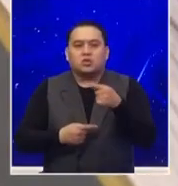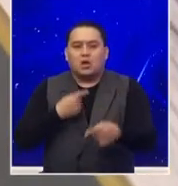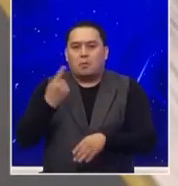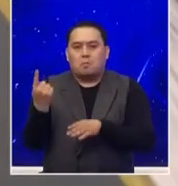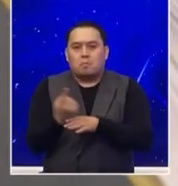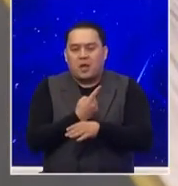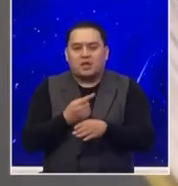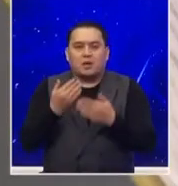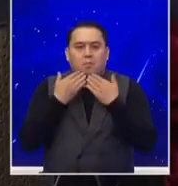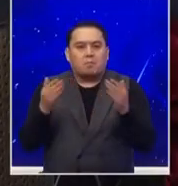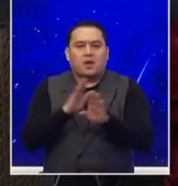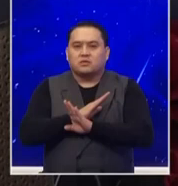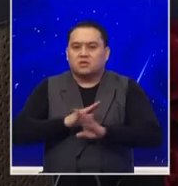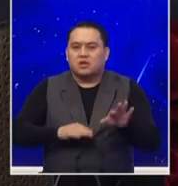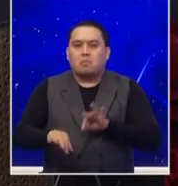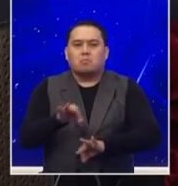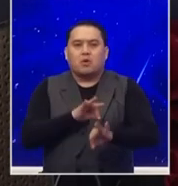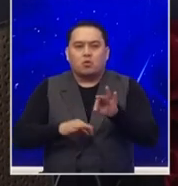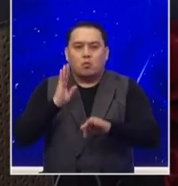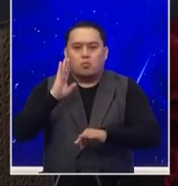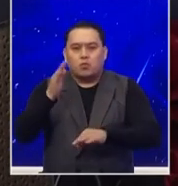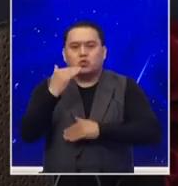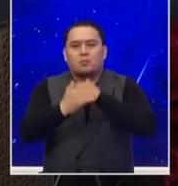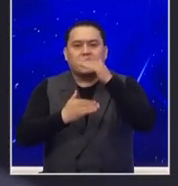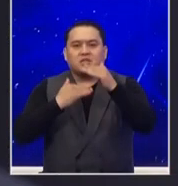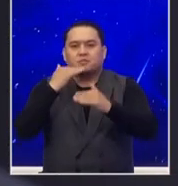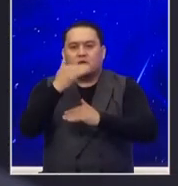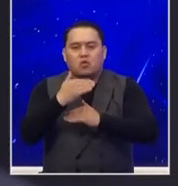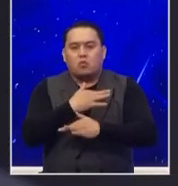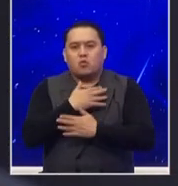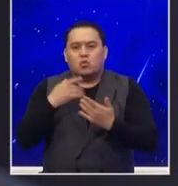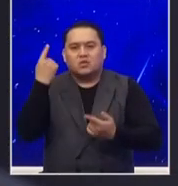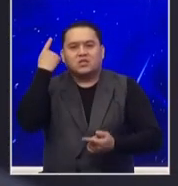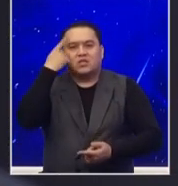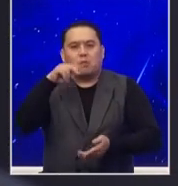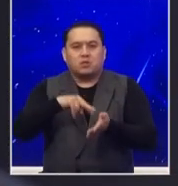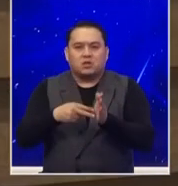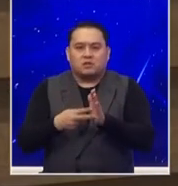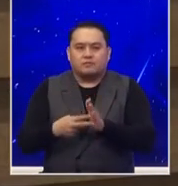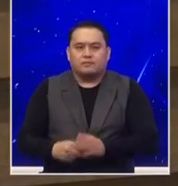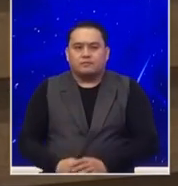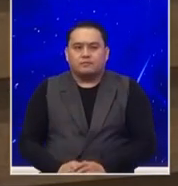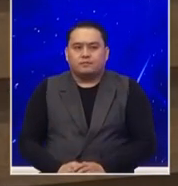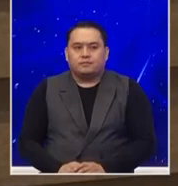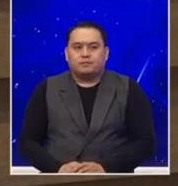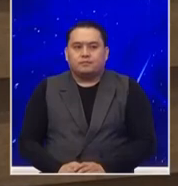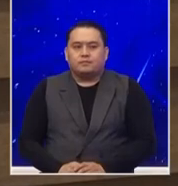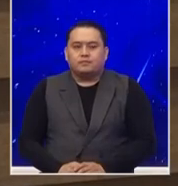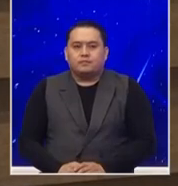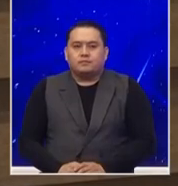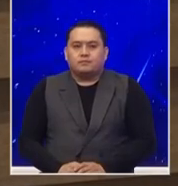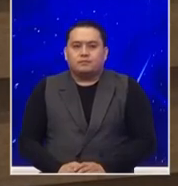первый, однако не последний проект клуба. Впереди большие перспективы, множество идей и планов.